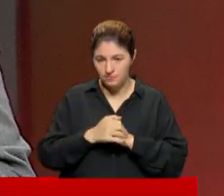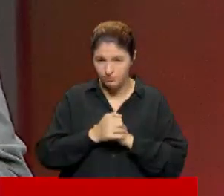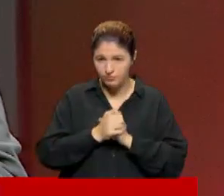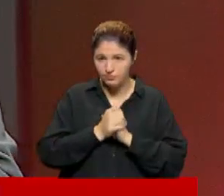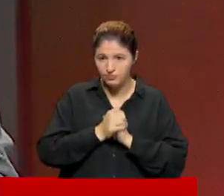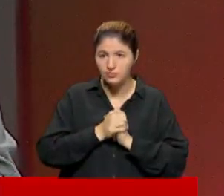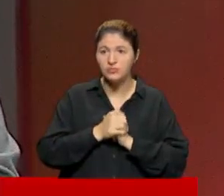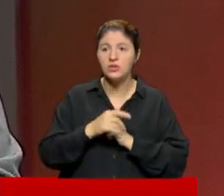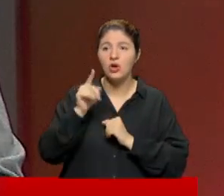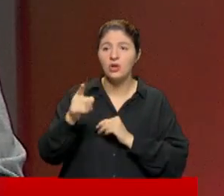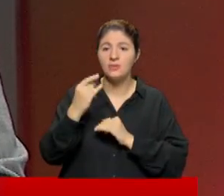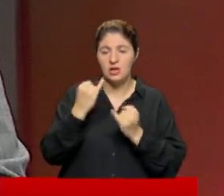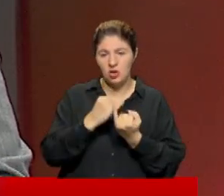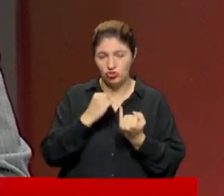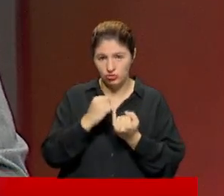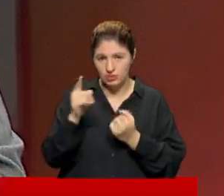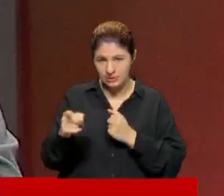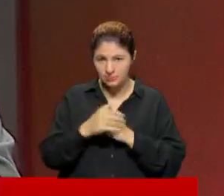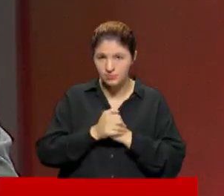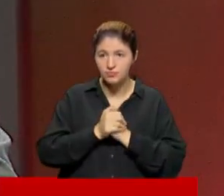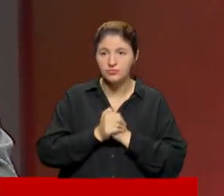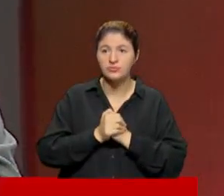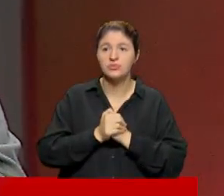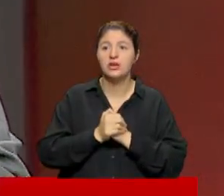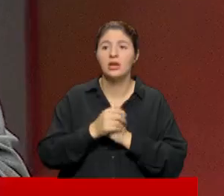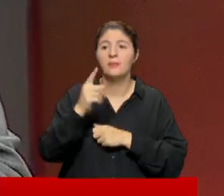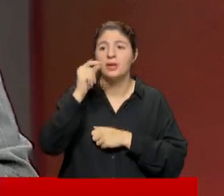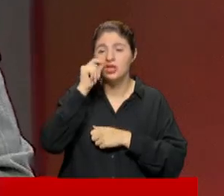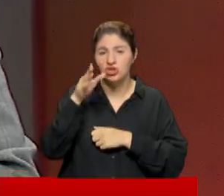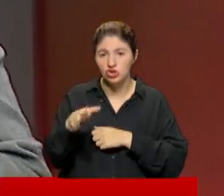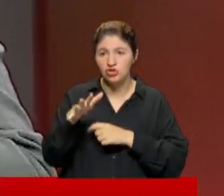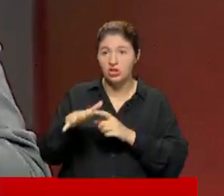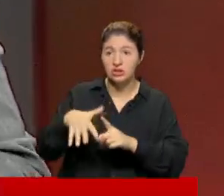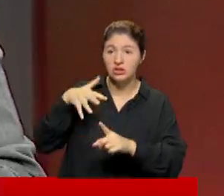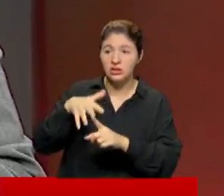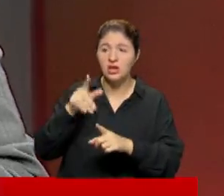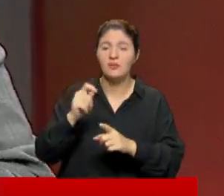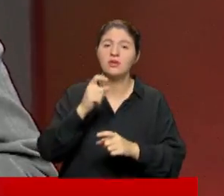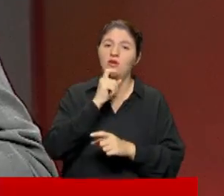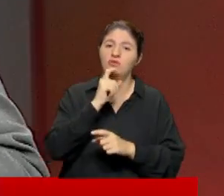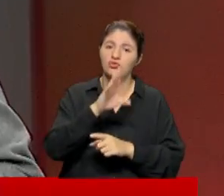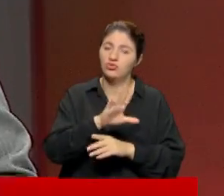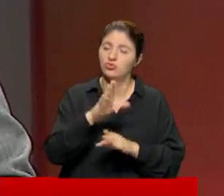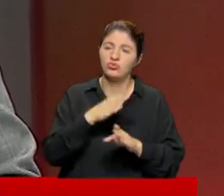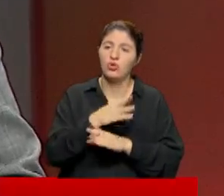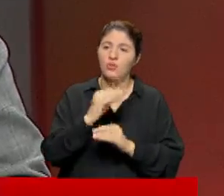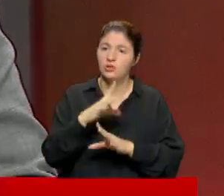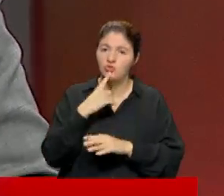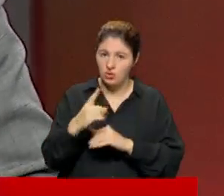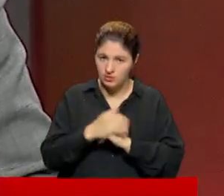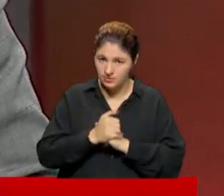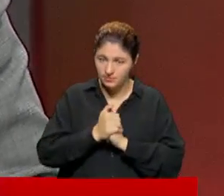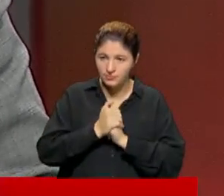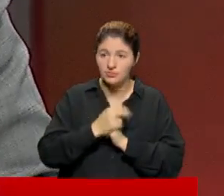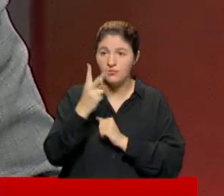televizyonda orada bir kardeşimiz bir kişiye saldırıda bulundu yanlış doğru bulmadığım da ifade ettik